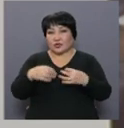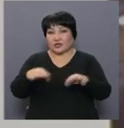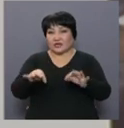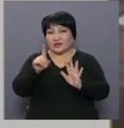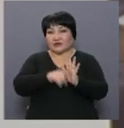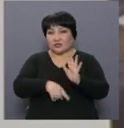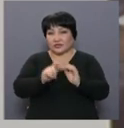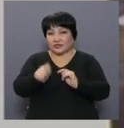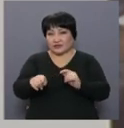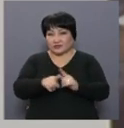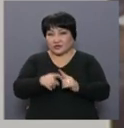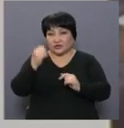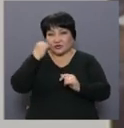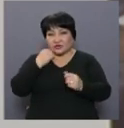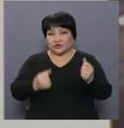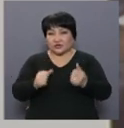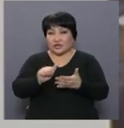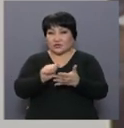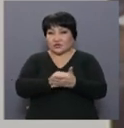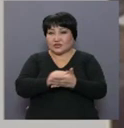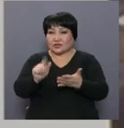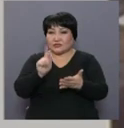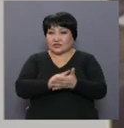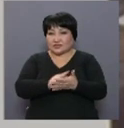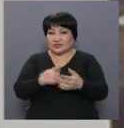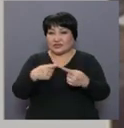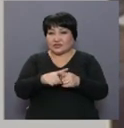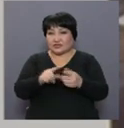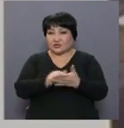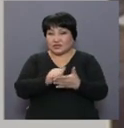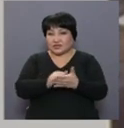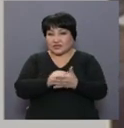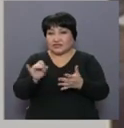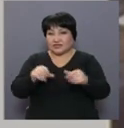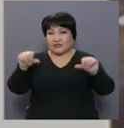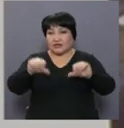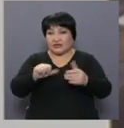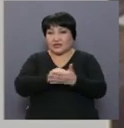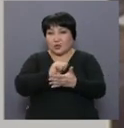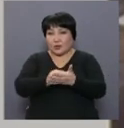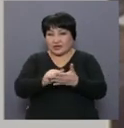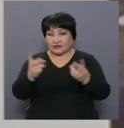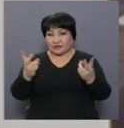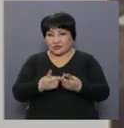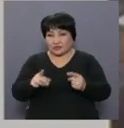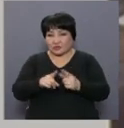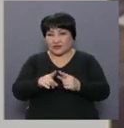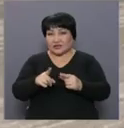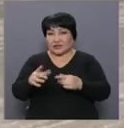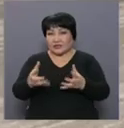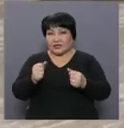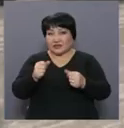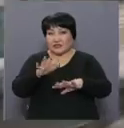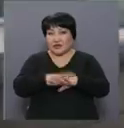темір тұлпардың құжаттары міндетті. Яғни көліктің техникалық құжаты және иесінің жеке куәлігі сұралады. Сосын өтемақы аударылатын банктің шоты керек.